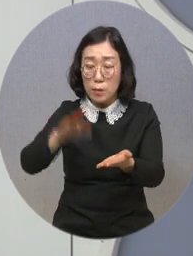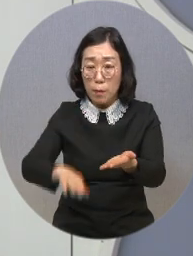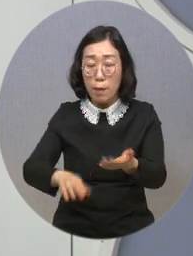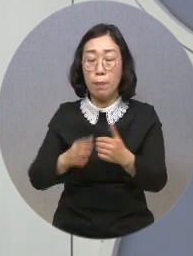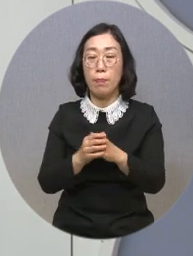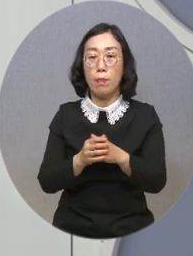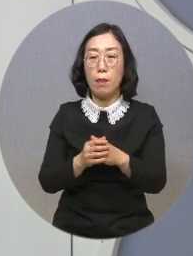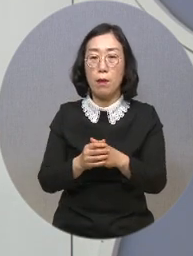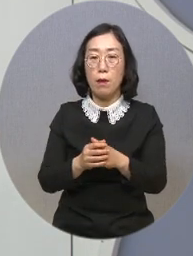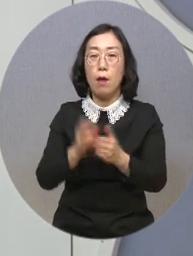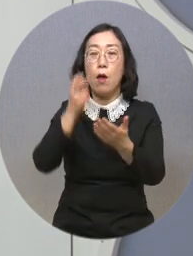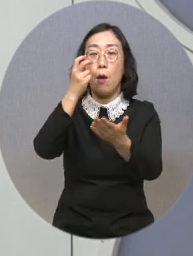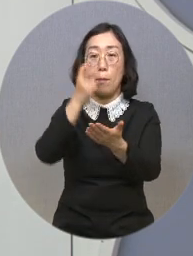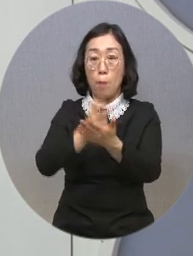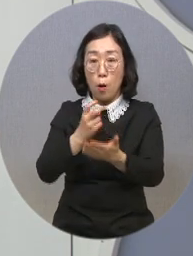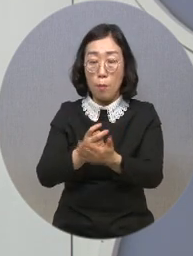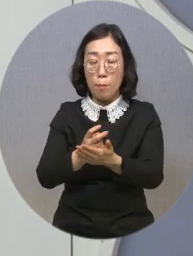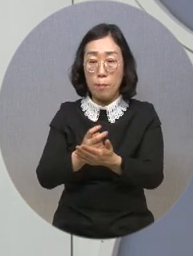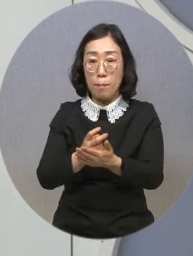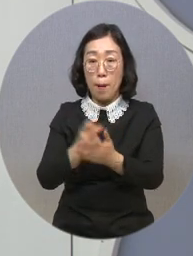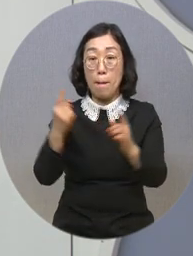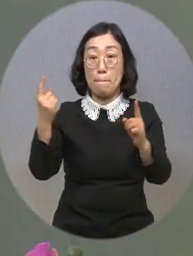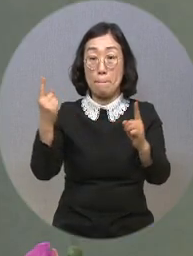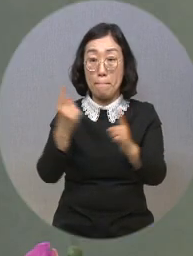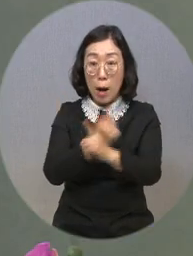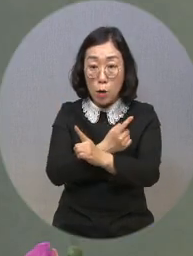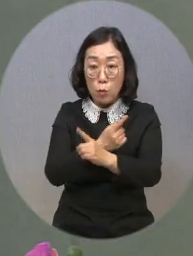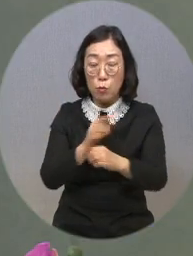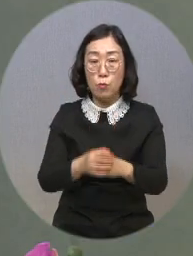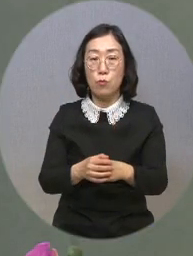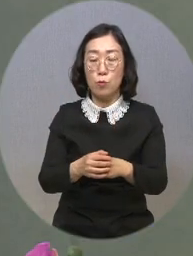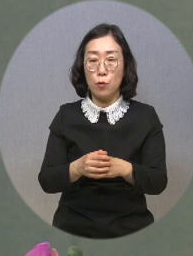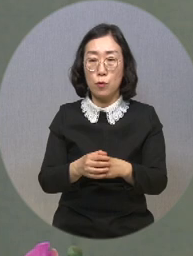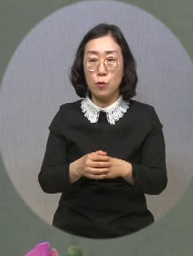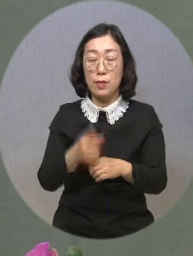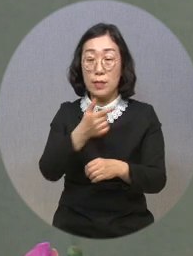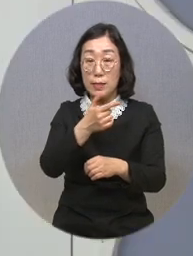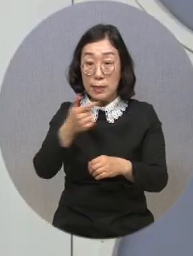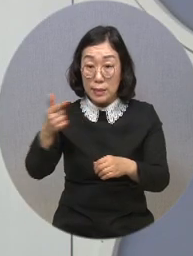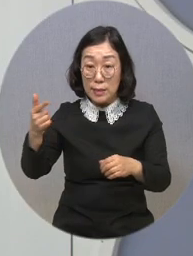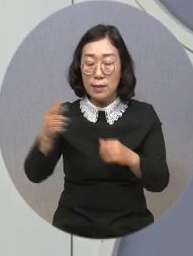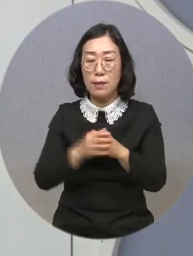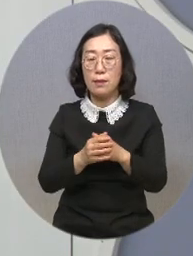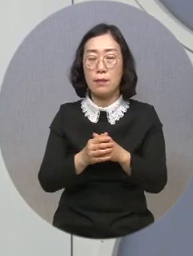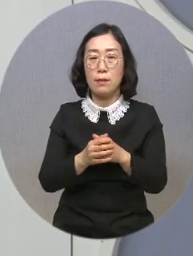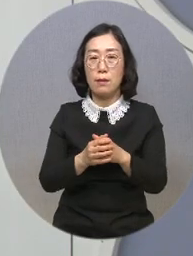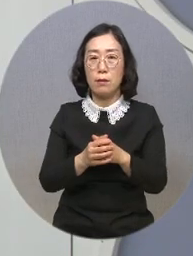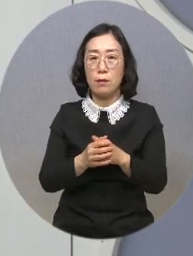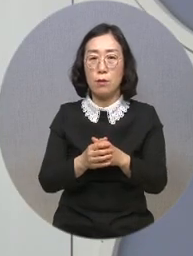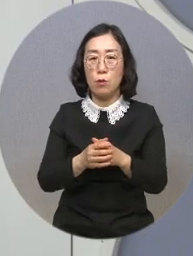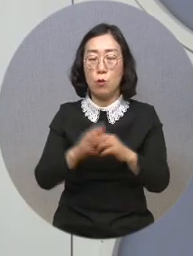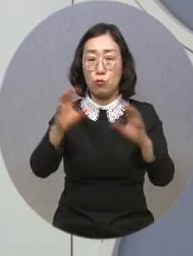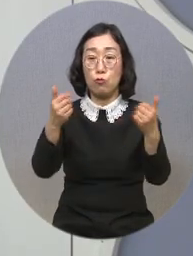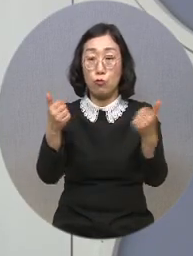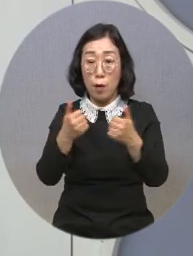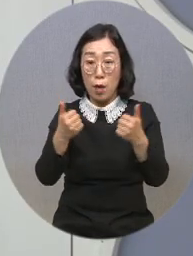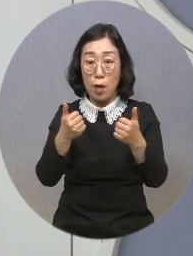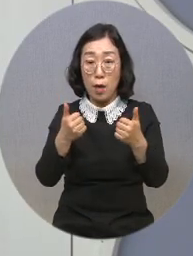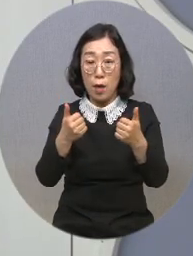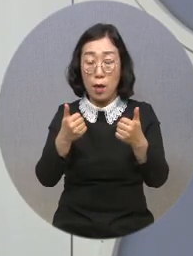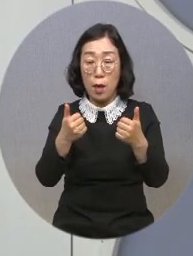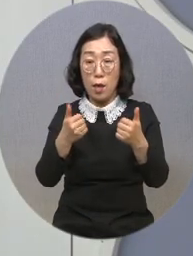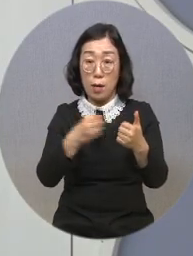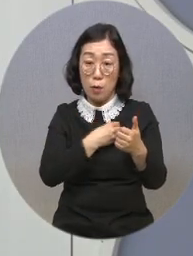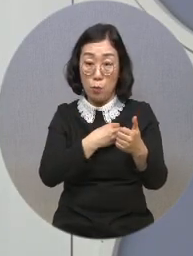아닌데, 그래도 뭔가 하여튼 사람을 만들어줘. 사람과 제도. 우리나라는 국회가, 제가 국회의원 16년